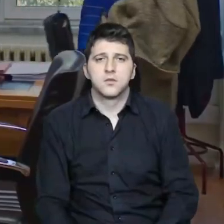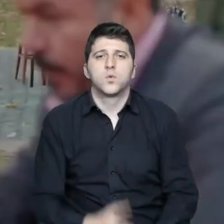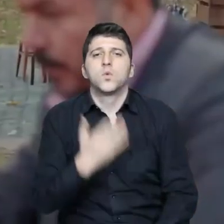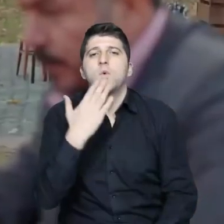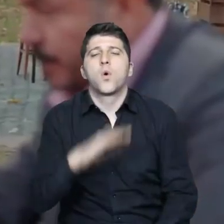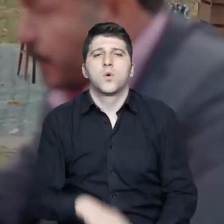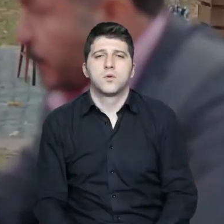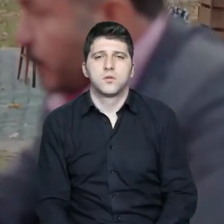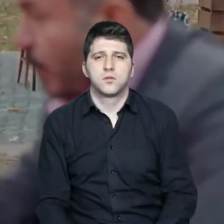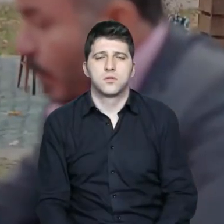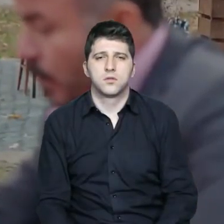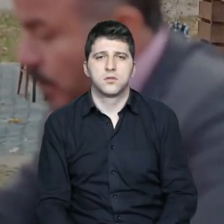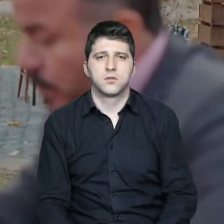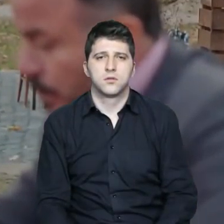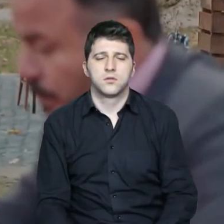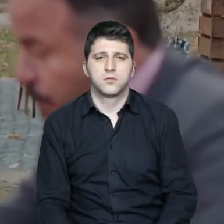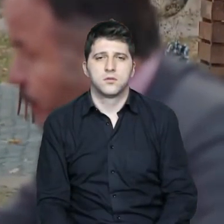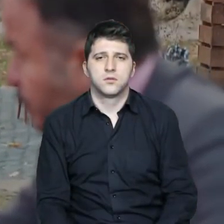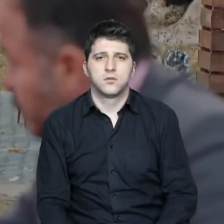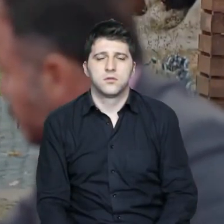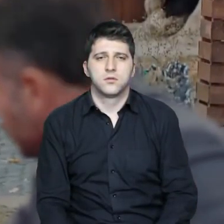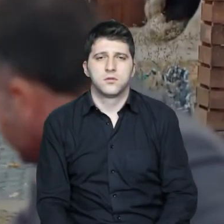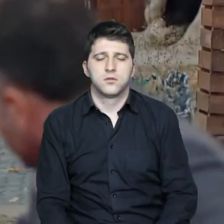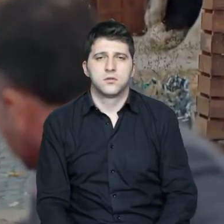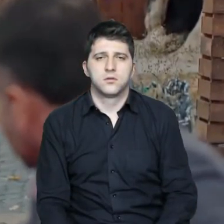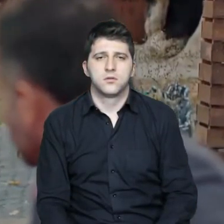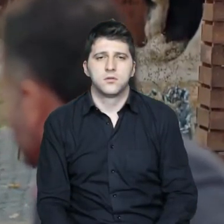Yok. İbrahim kabanıyla kahveye yürüyor.